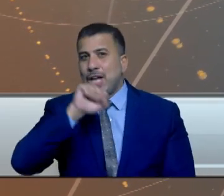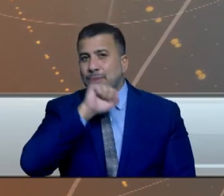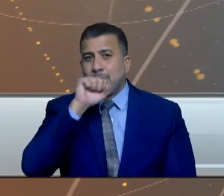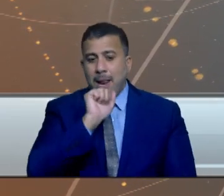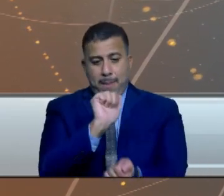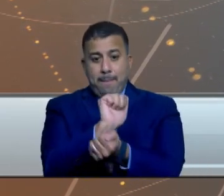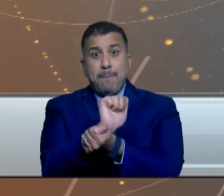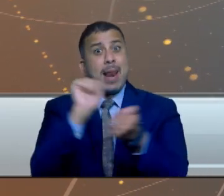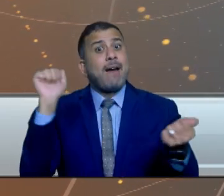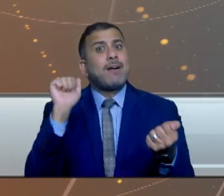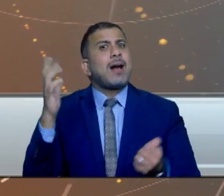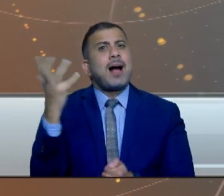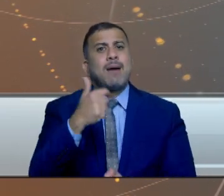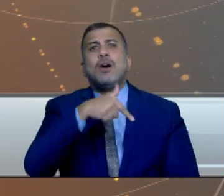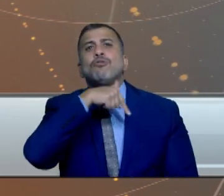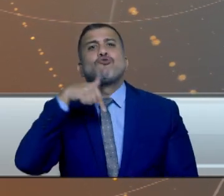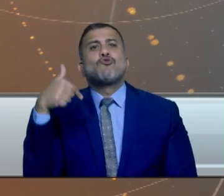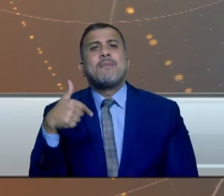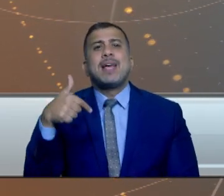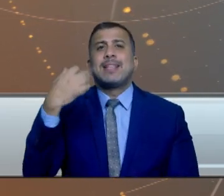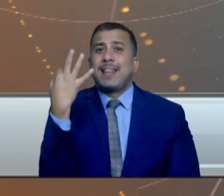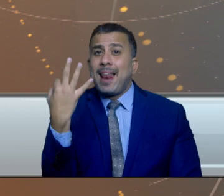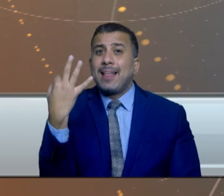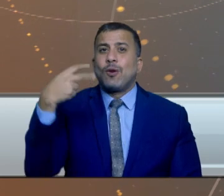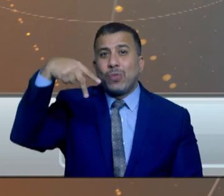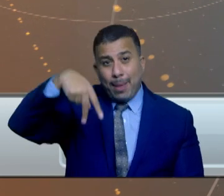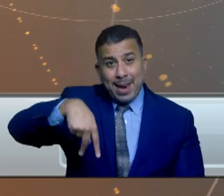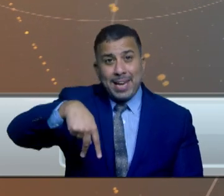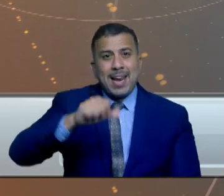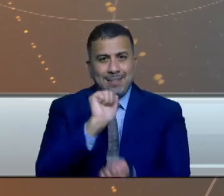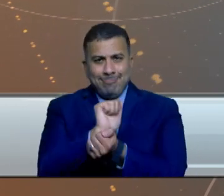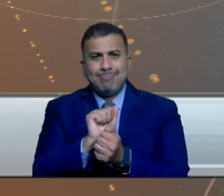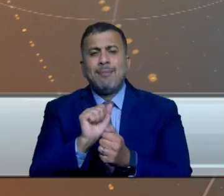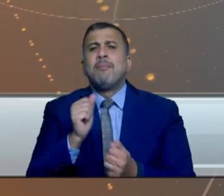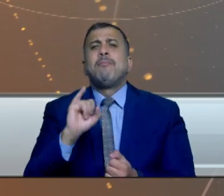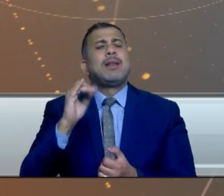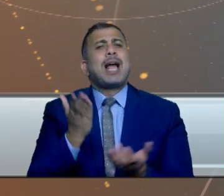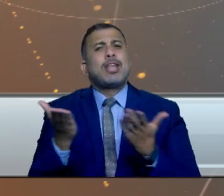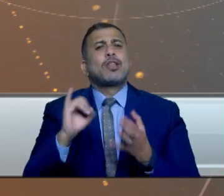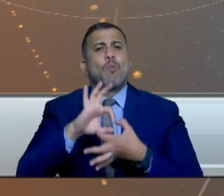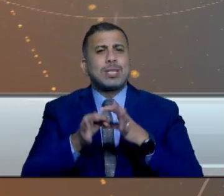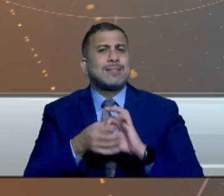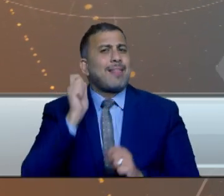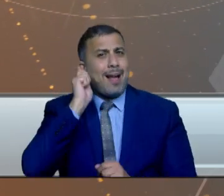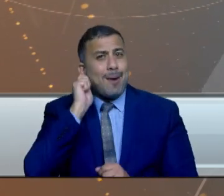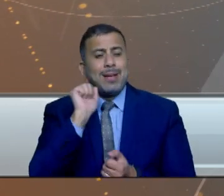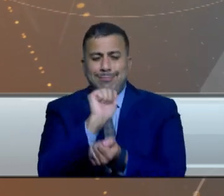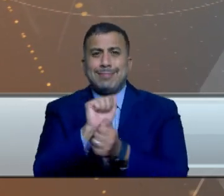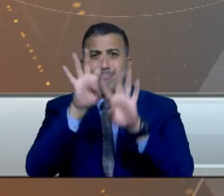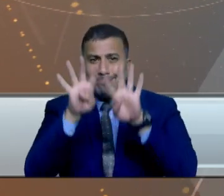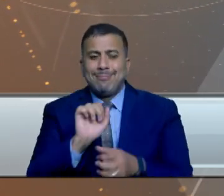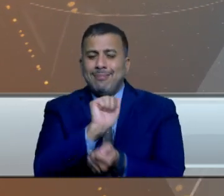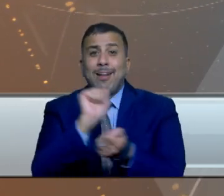المجلس الاعلى حاكم الشارقه بالافراج عن 683 نزيلا من اداره المؤسسه العقابيه